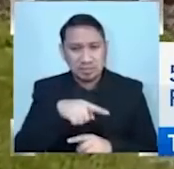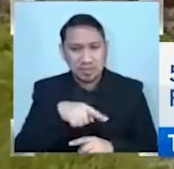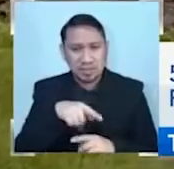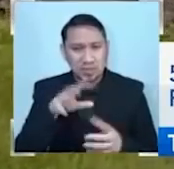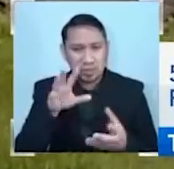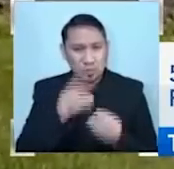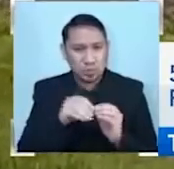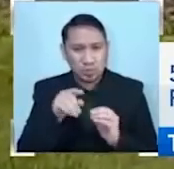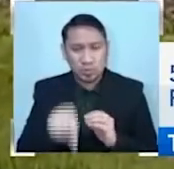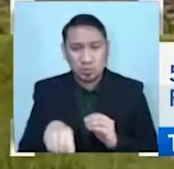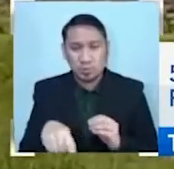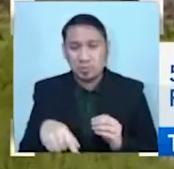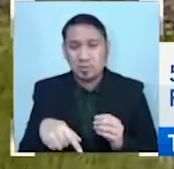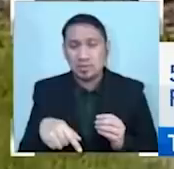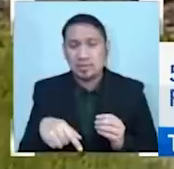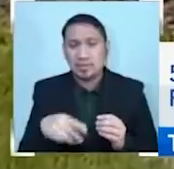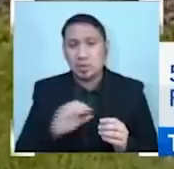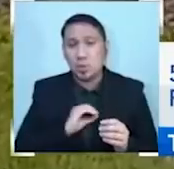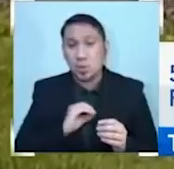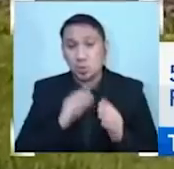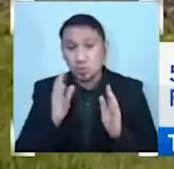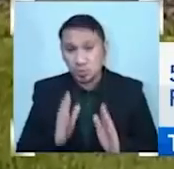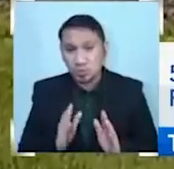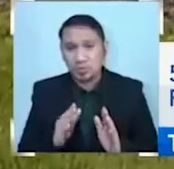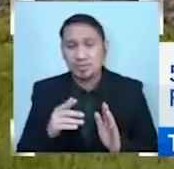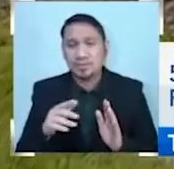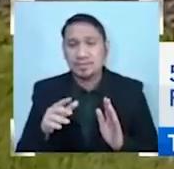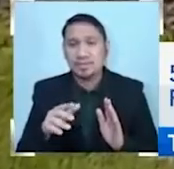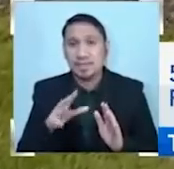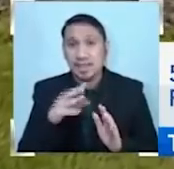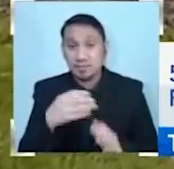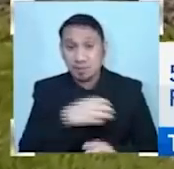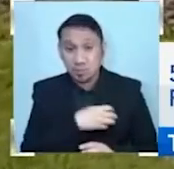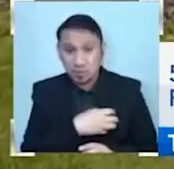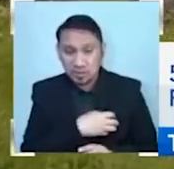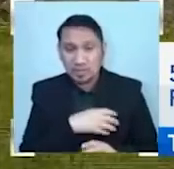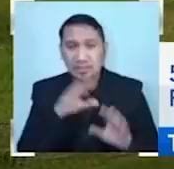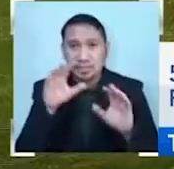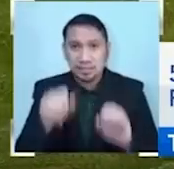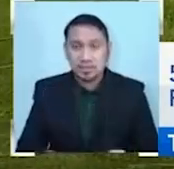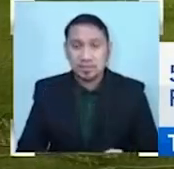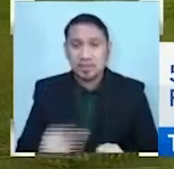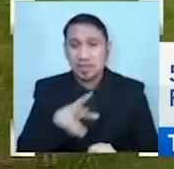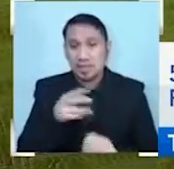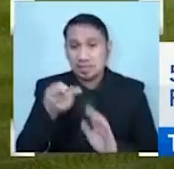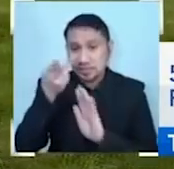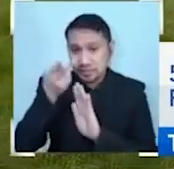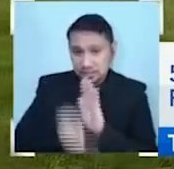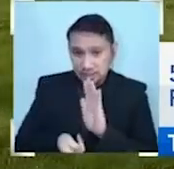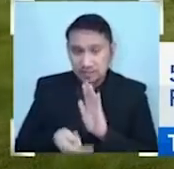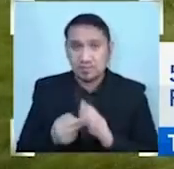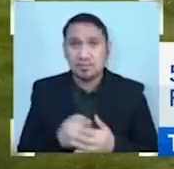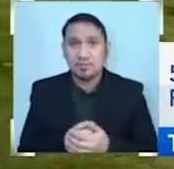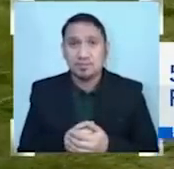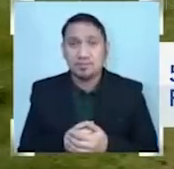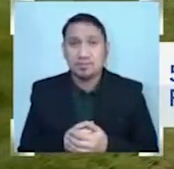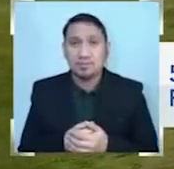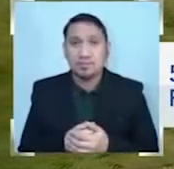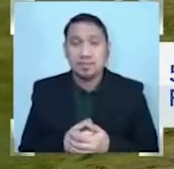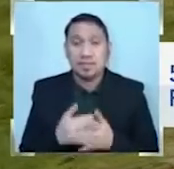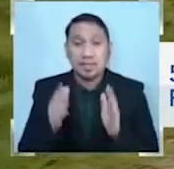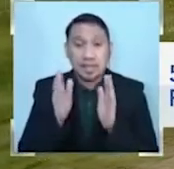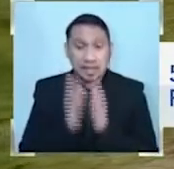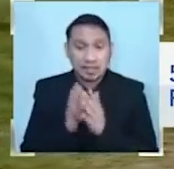may-ari dahil mismo mga polis ang dumampot sa mga baboy at naglibing sa isang bakanteng lote. Nananawagan ng tulong sa lokal